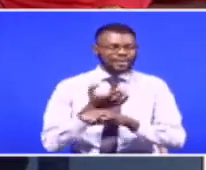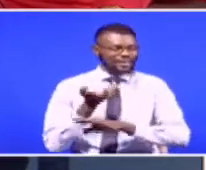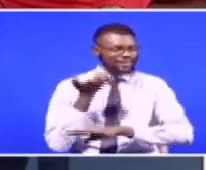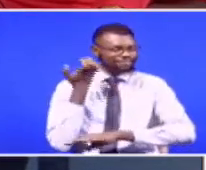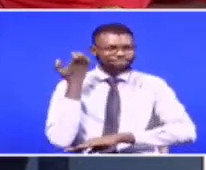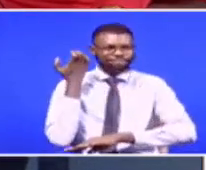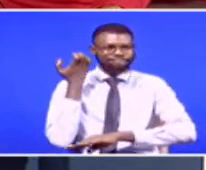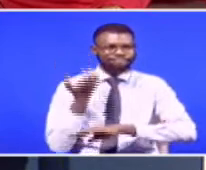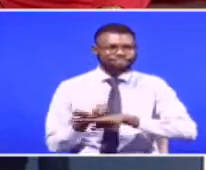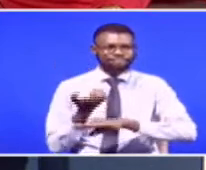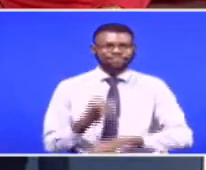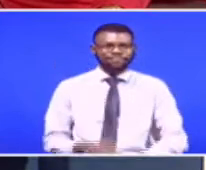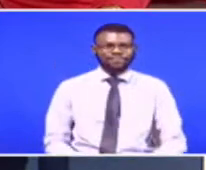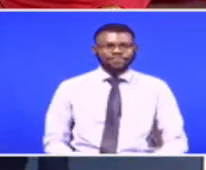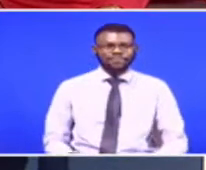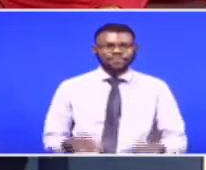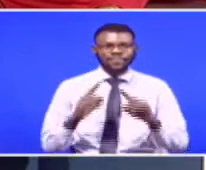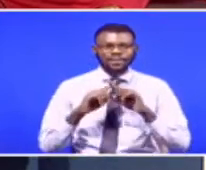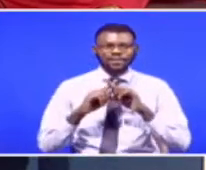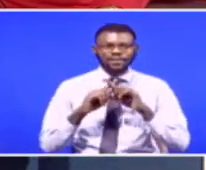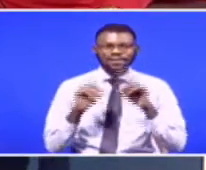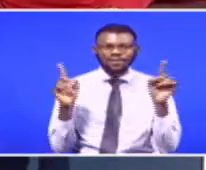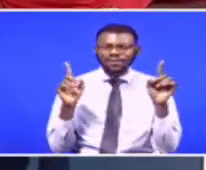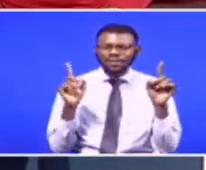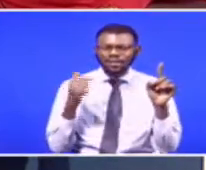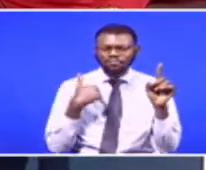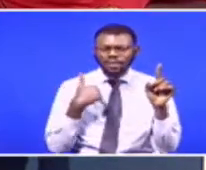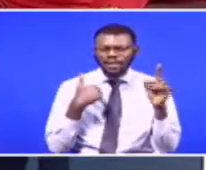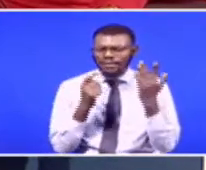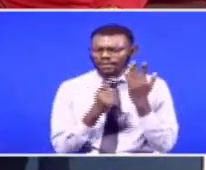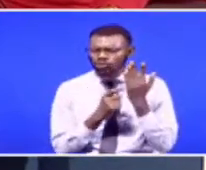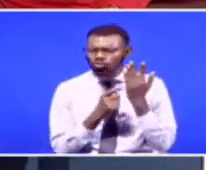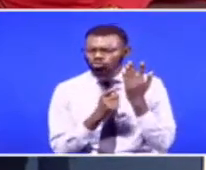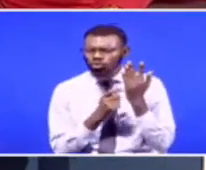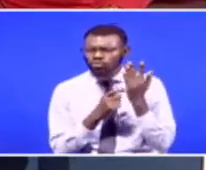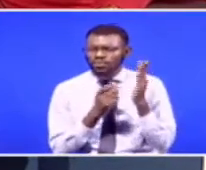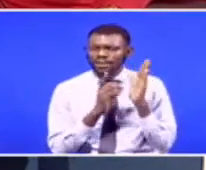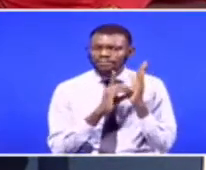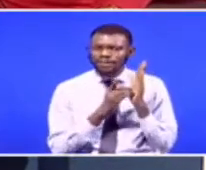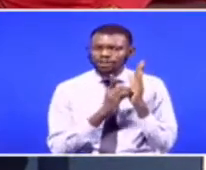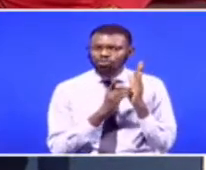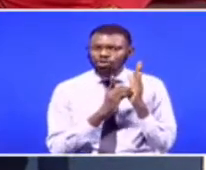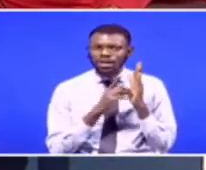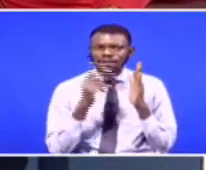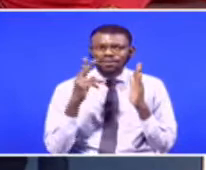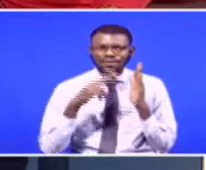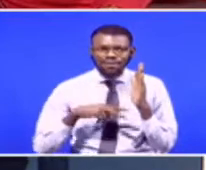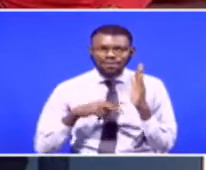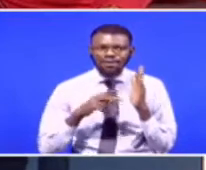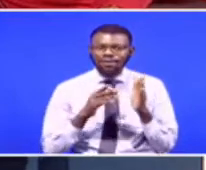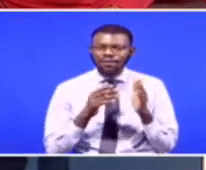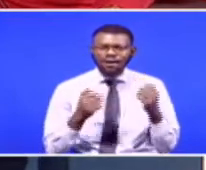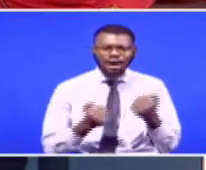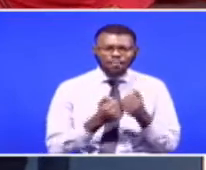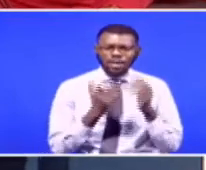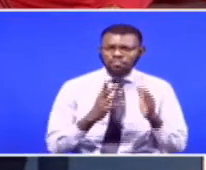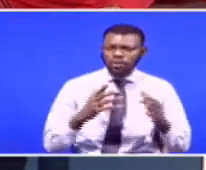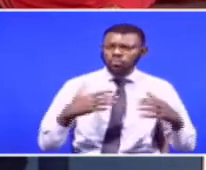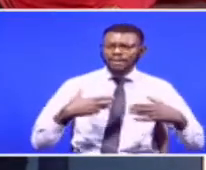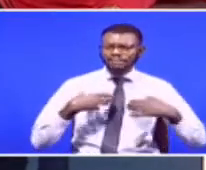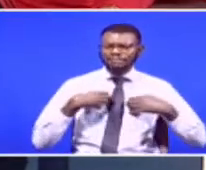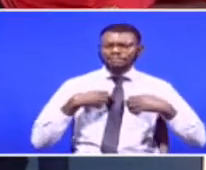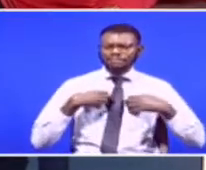sana. Lakini anasema nimetumia kamusi. Ila naona mtu akiwa na zaidi hasumbuki,